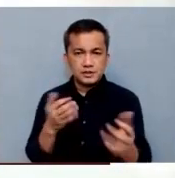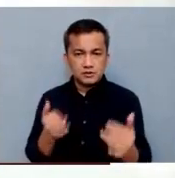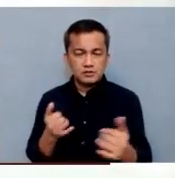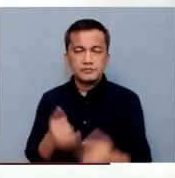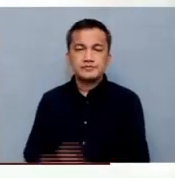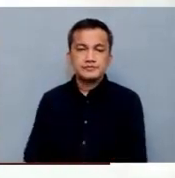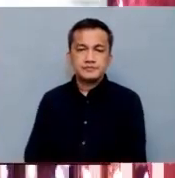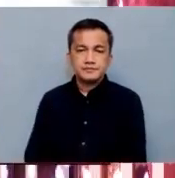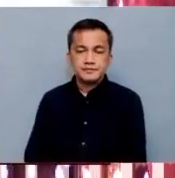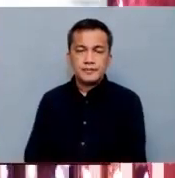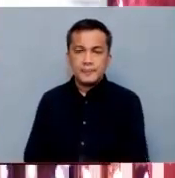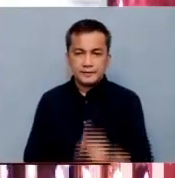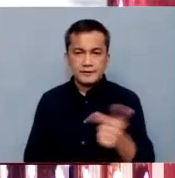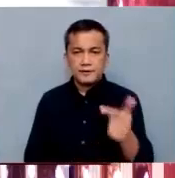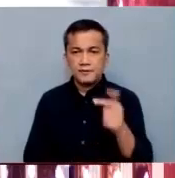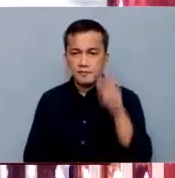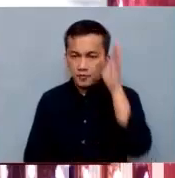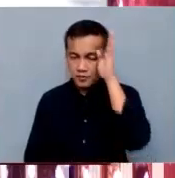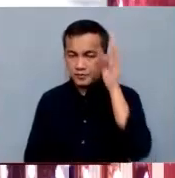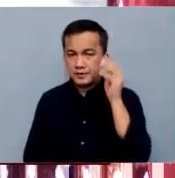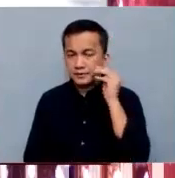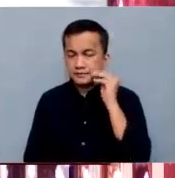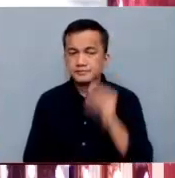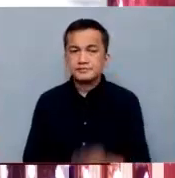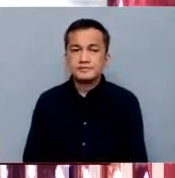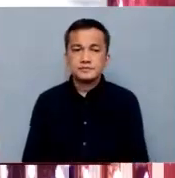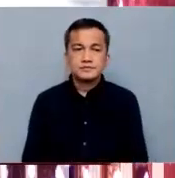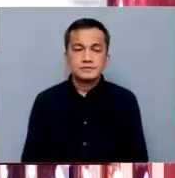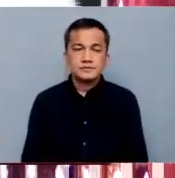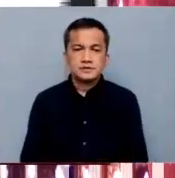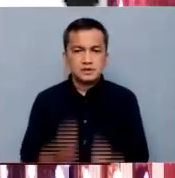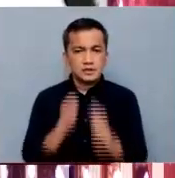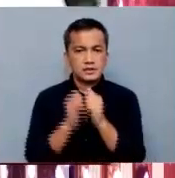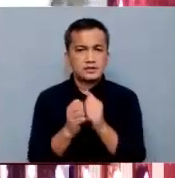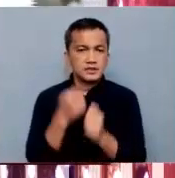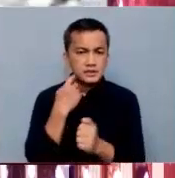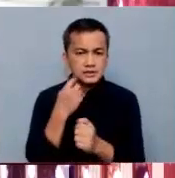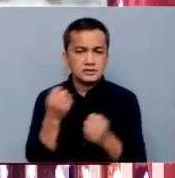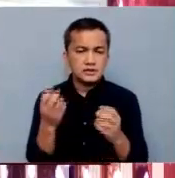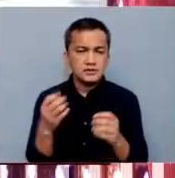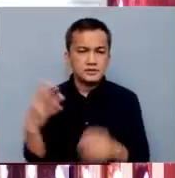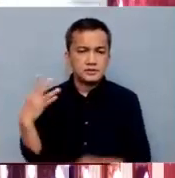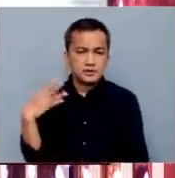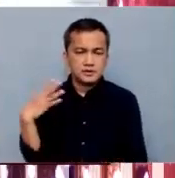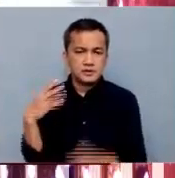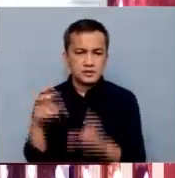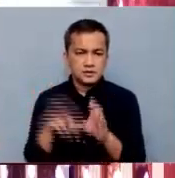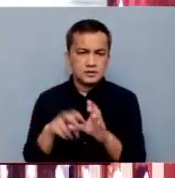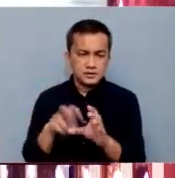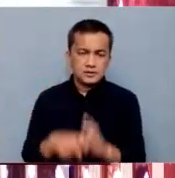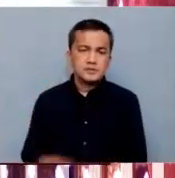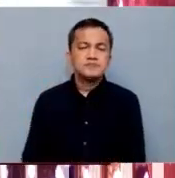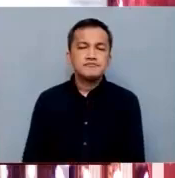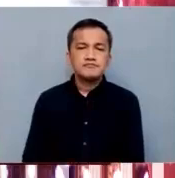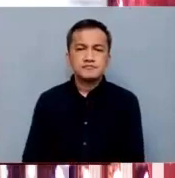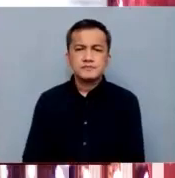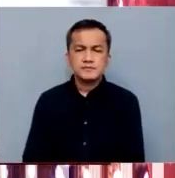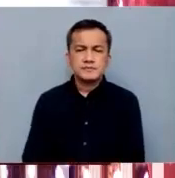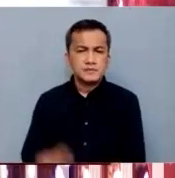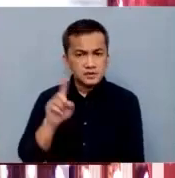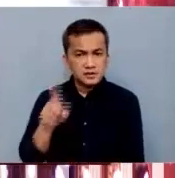Mean? Okay, Camille, sa EDSA kasi kanina, ang dami pang naghihintay ng mga pasahero, naghihintay ng mga sakay. Ang tanong ko sa iyo, dyan sa